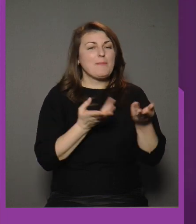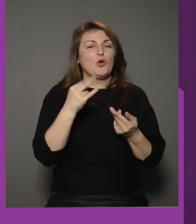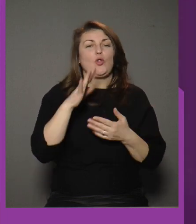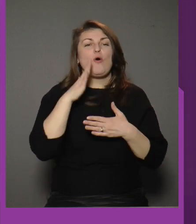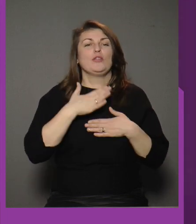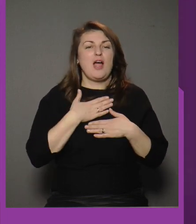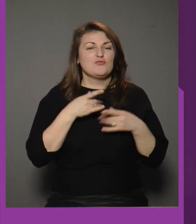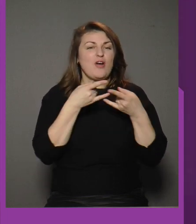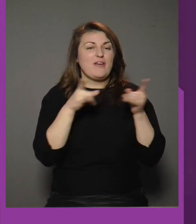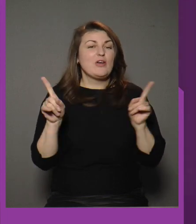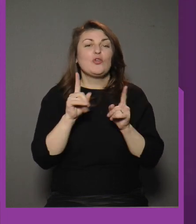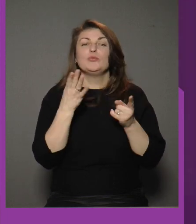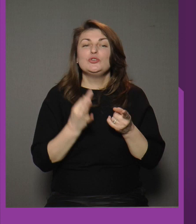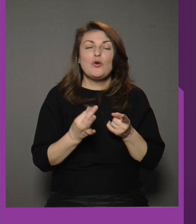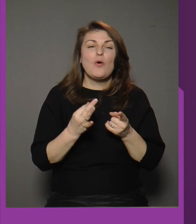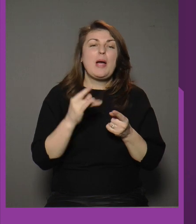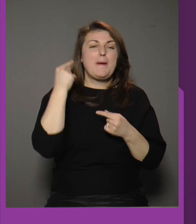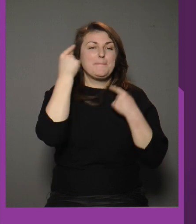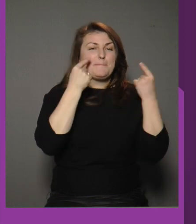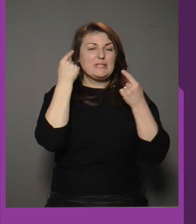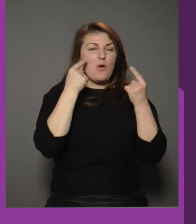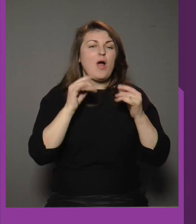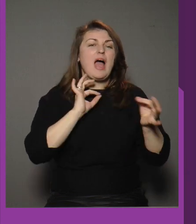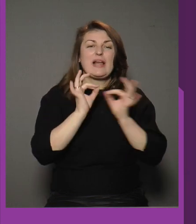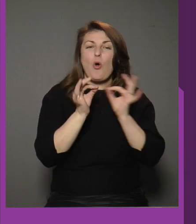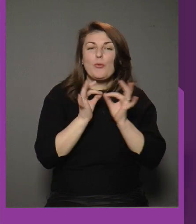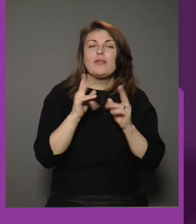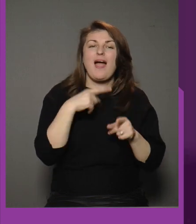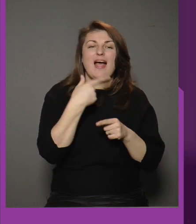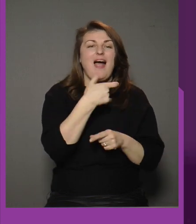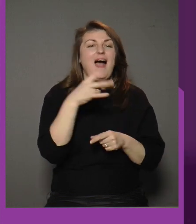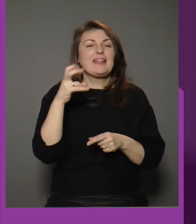нашого ефіру, тому що психологи рекомендують, як і казала Ганна,